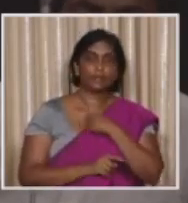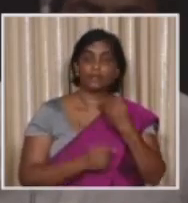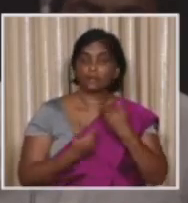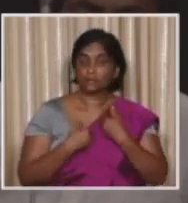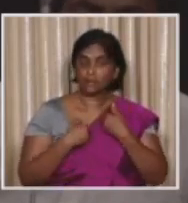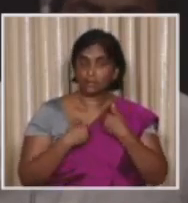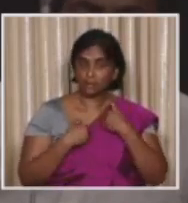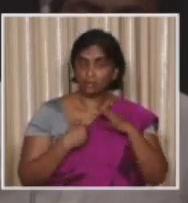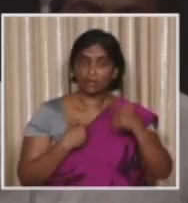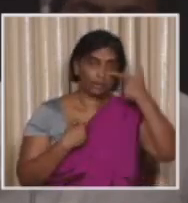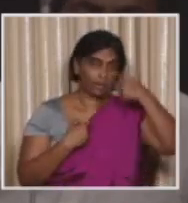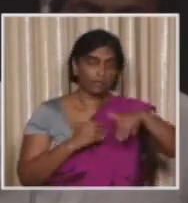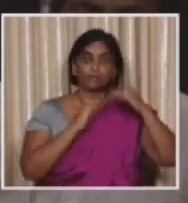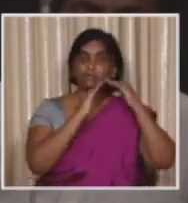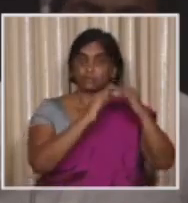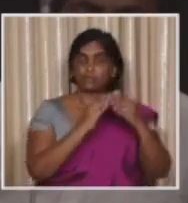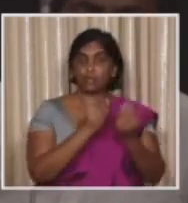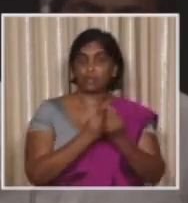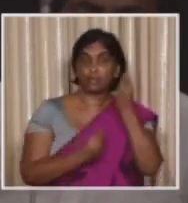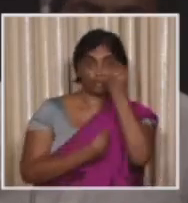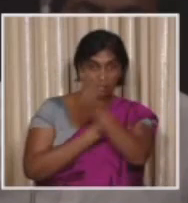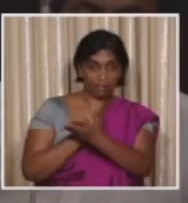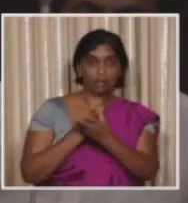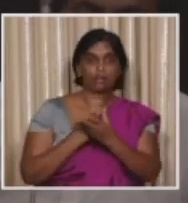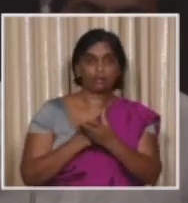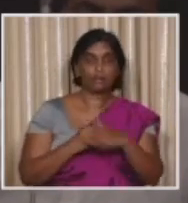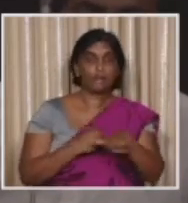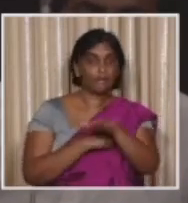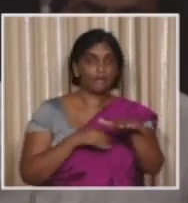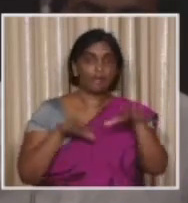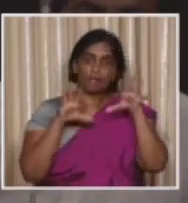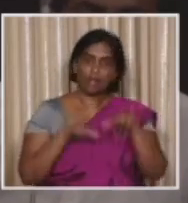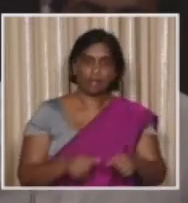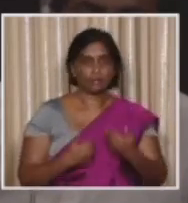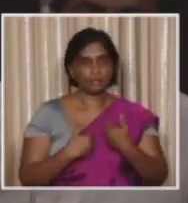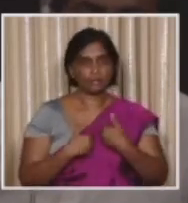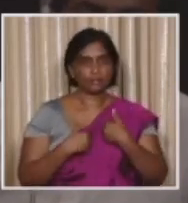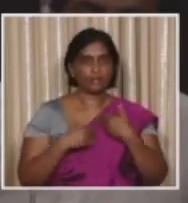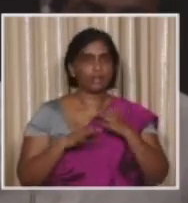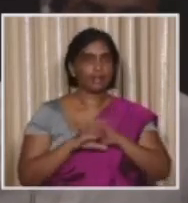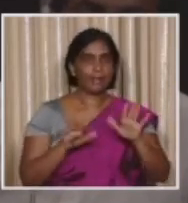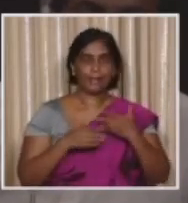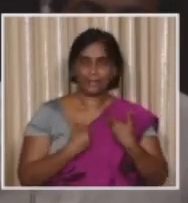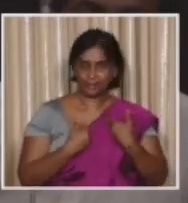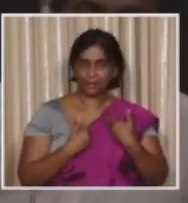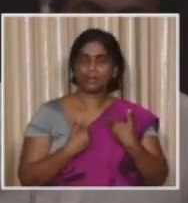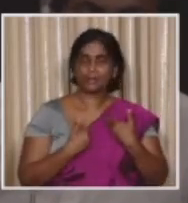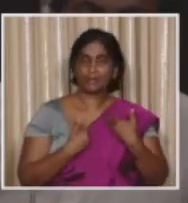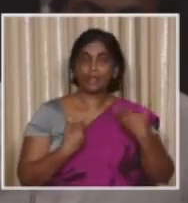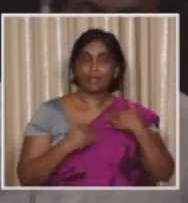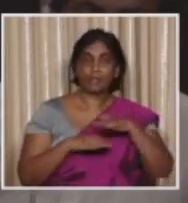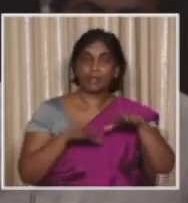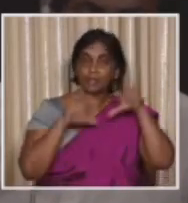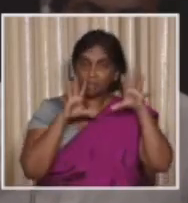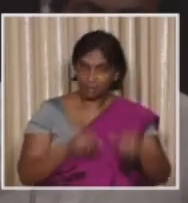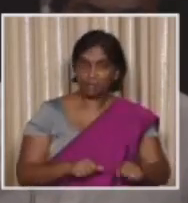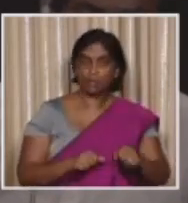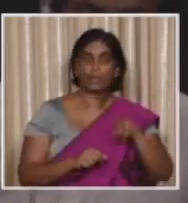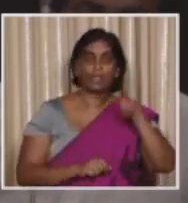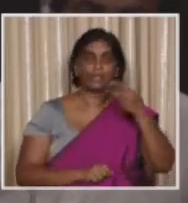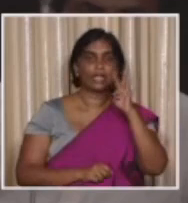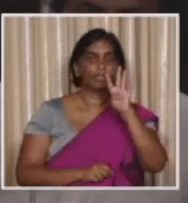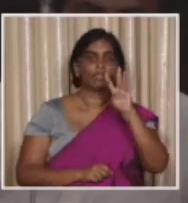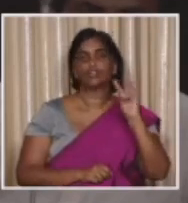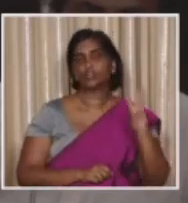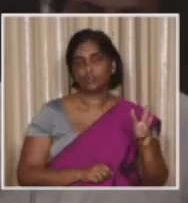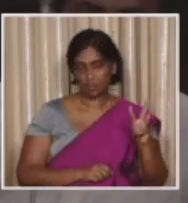තියෙන පෙරවුම්හල් ඔවුන්ට ලබා දුන්නම දැන් මේ භූමියේ අපේ අයිතිය තියෙන පෙරවුම්හල් නෙමෙයිනේ අපි දෙන්නේ. අපේ භූමිය අයිතිය අපිට දෙන